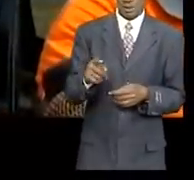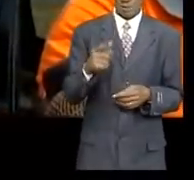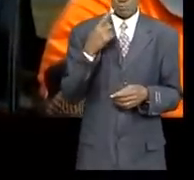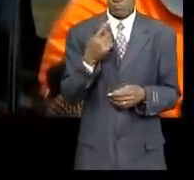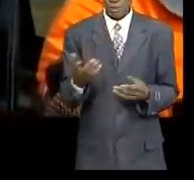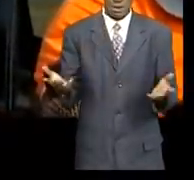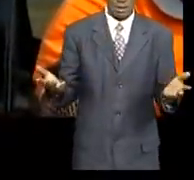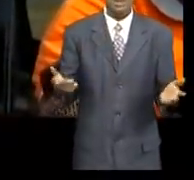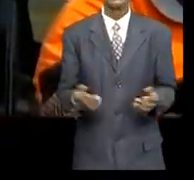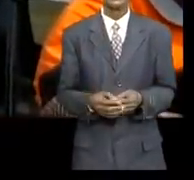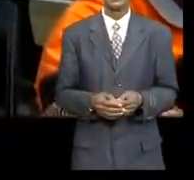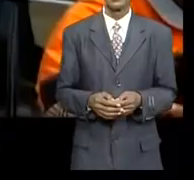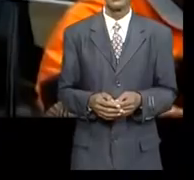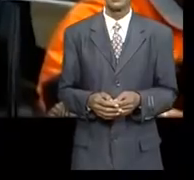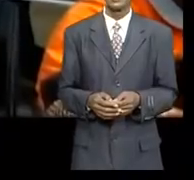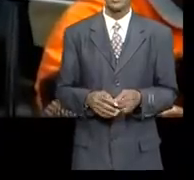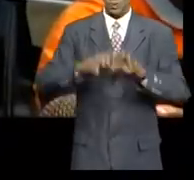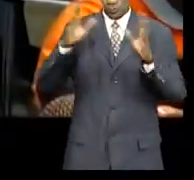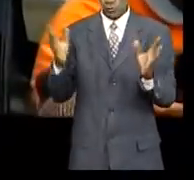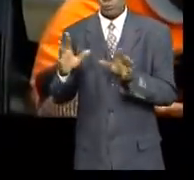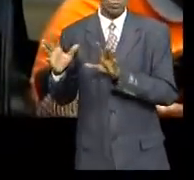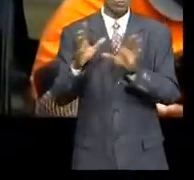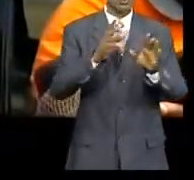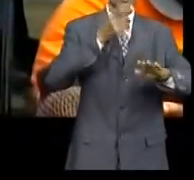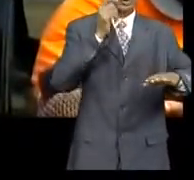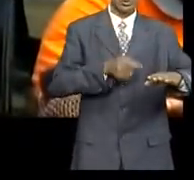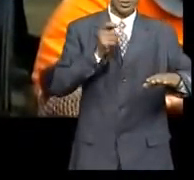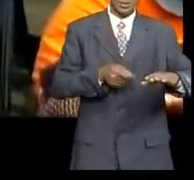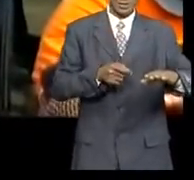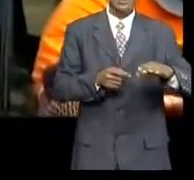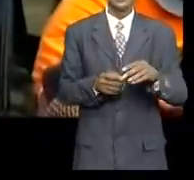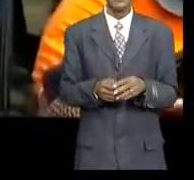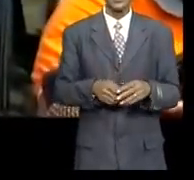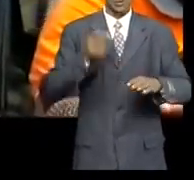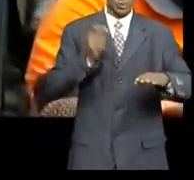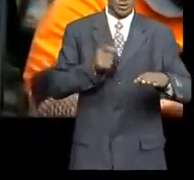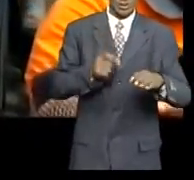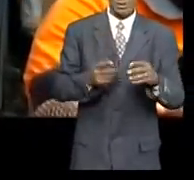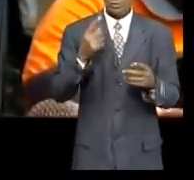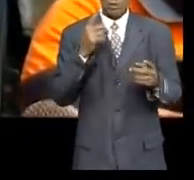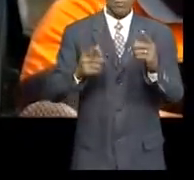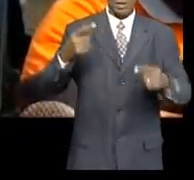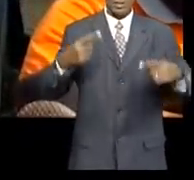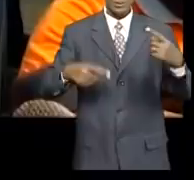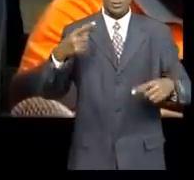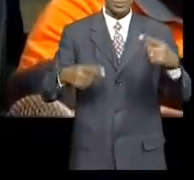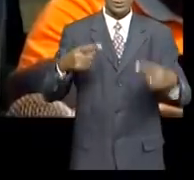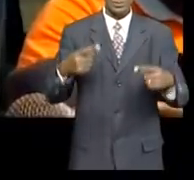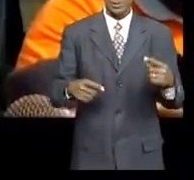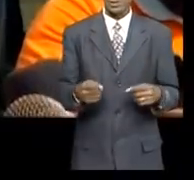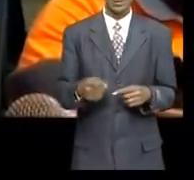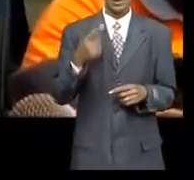décision irrévocable de la justice en notre faveur, qu'on est venu exécuter aujourd'hui par les huissiers de